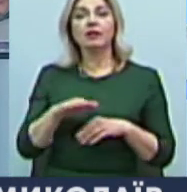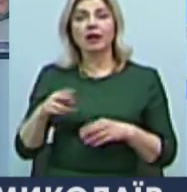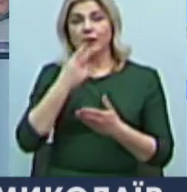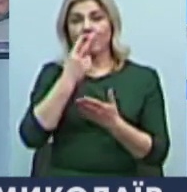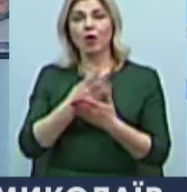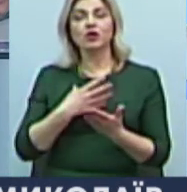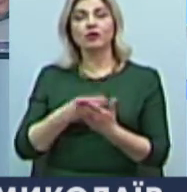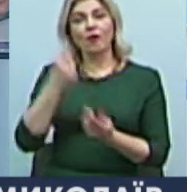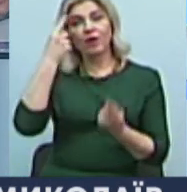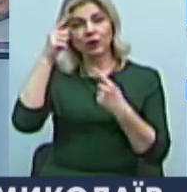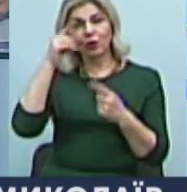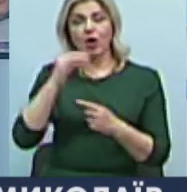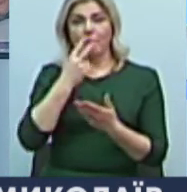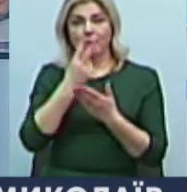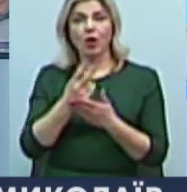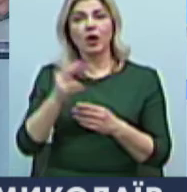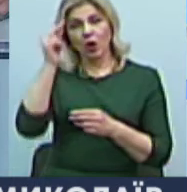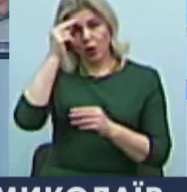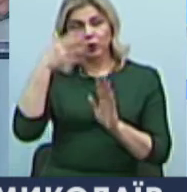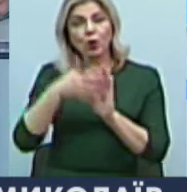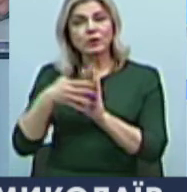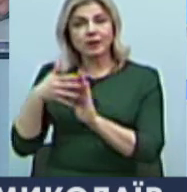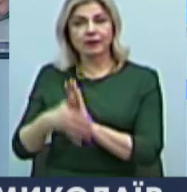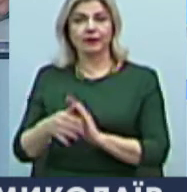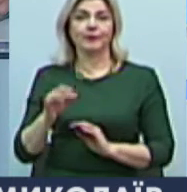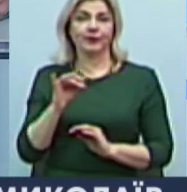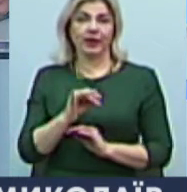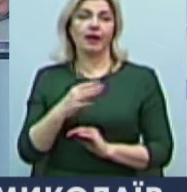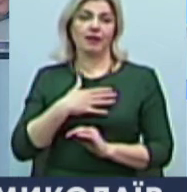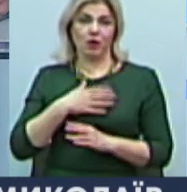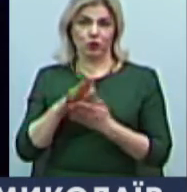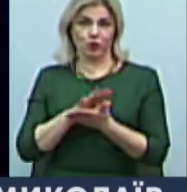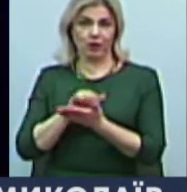свої винаходи та поставили досліди. Зі свята науки – кореспонденти Суспільного.